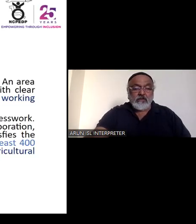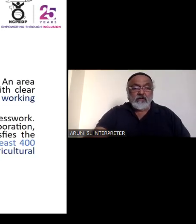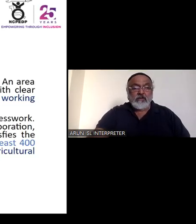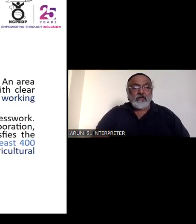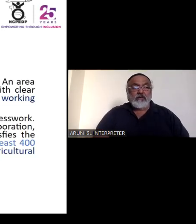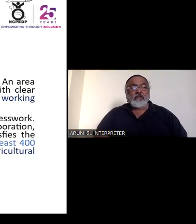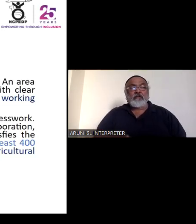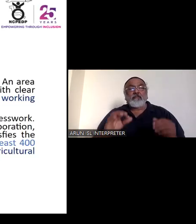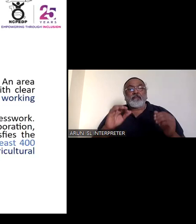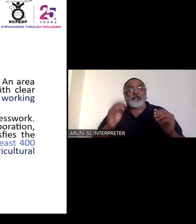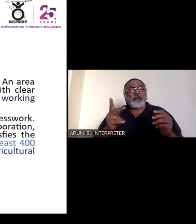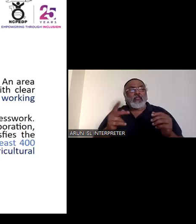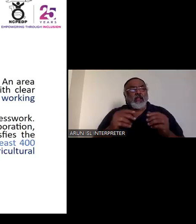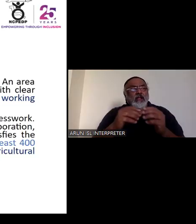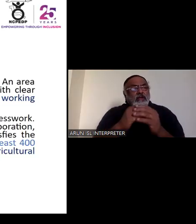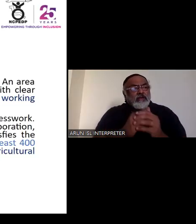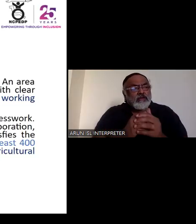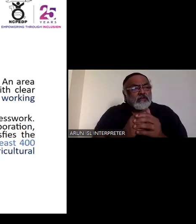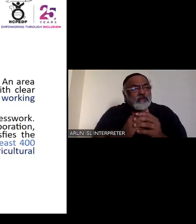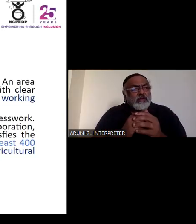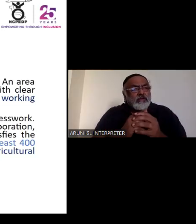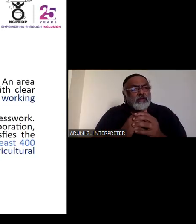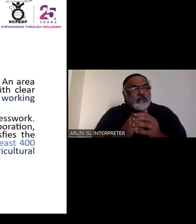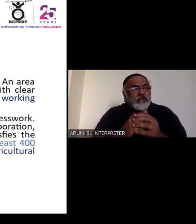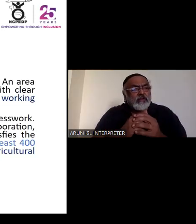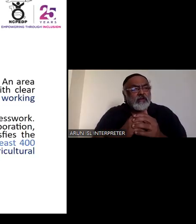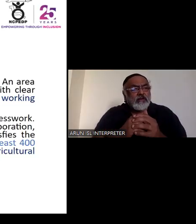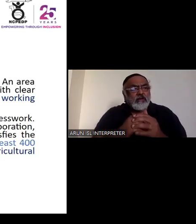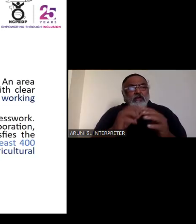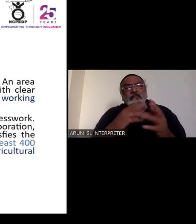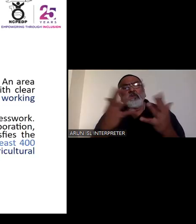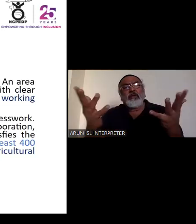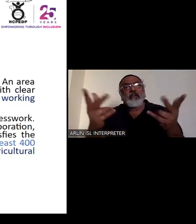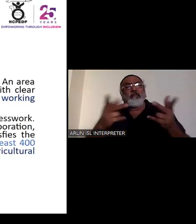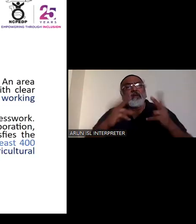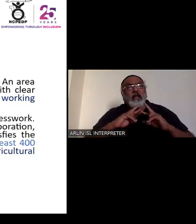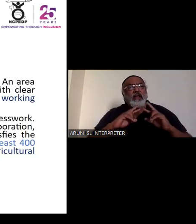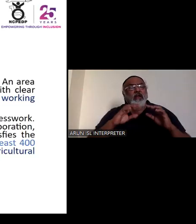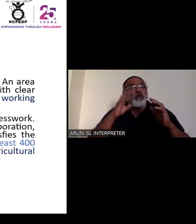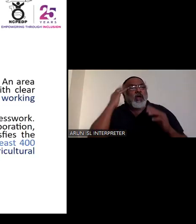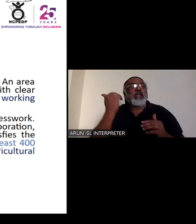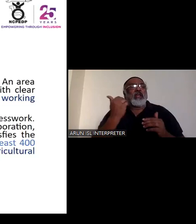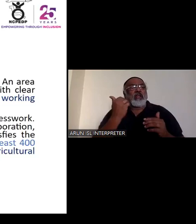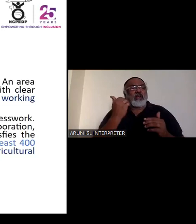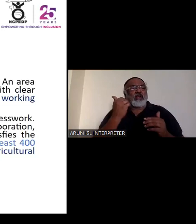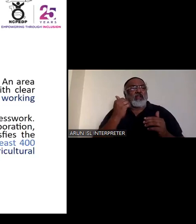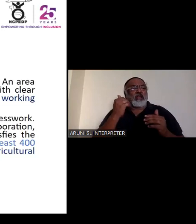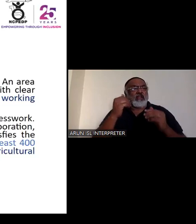expect just one response from anyone. कोई भी एक बताएं कि यह जरूरी क्यों है?